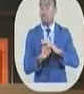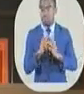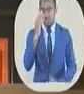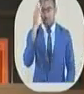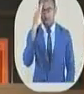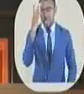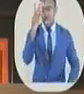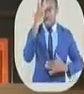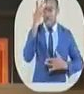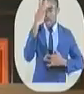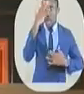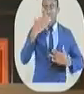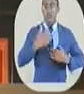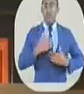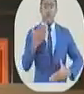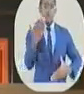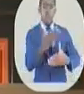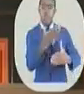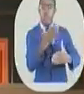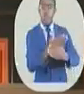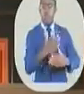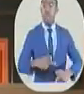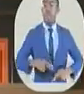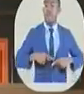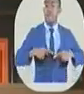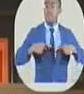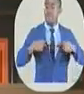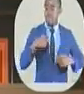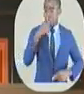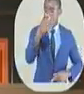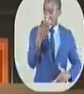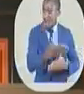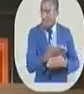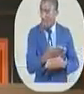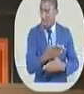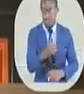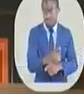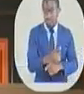comme vous le savez, a également des conséquences sur nos vies au quotidien.